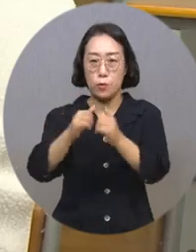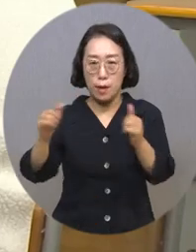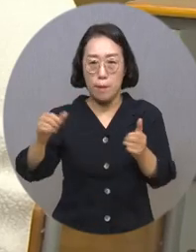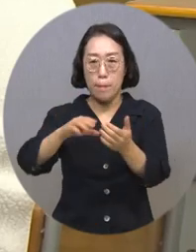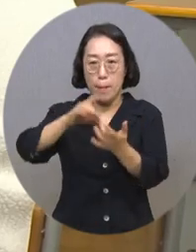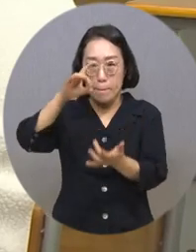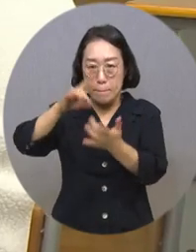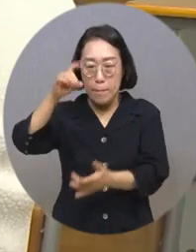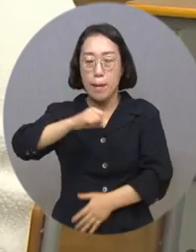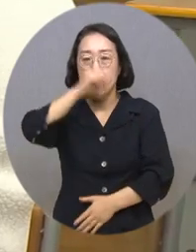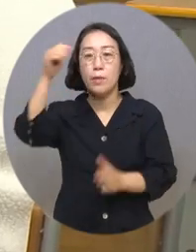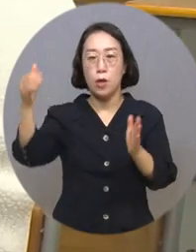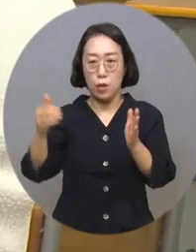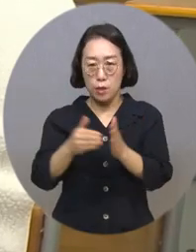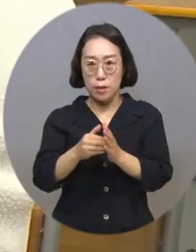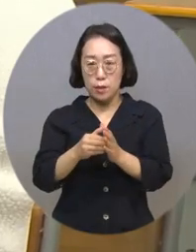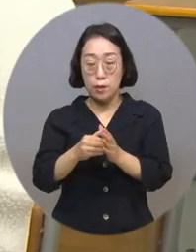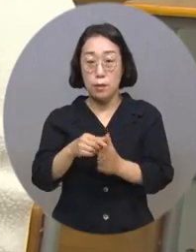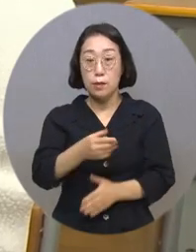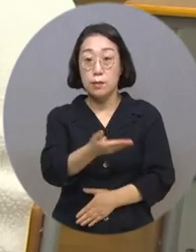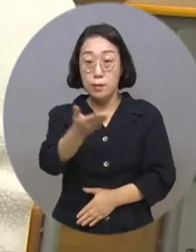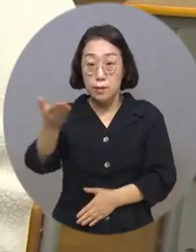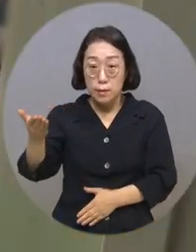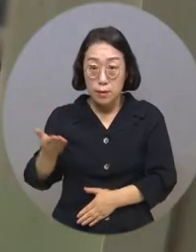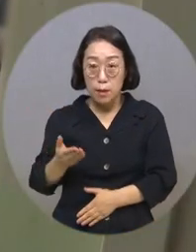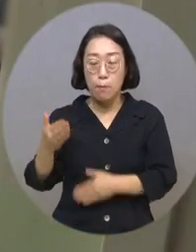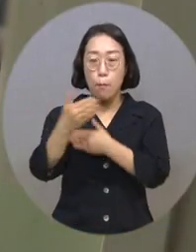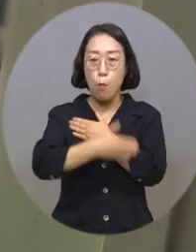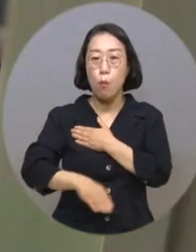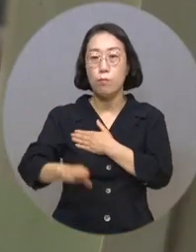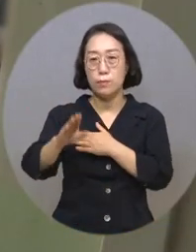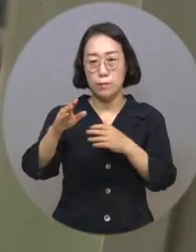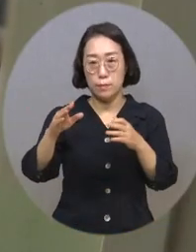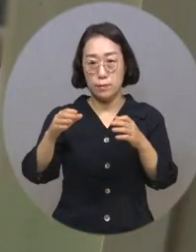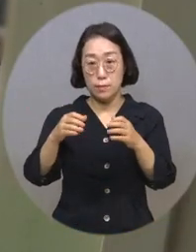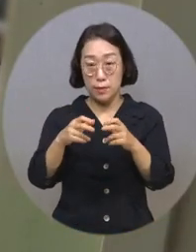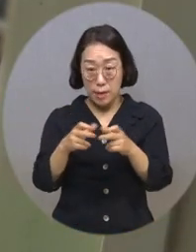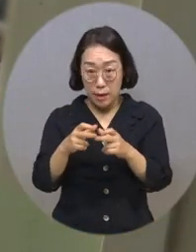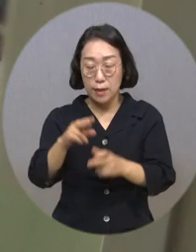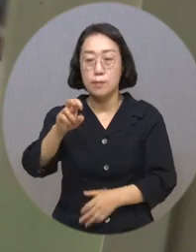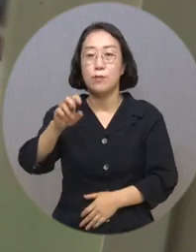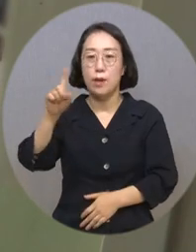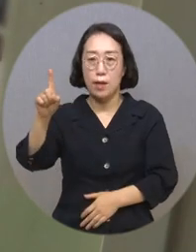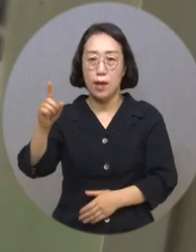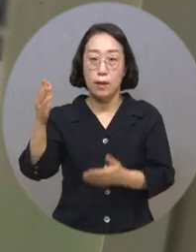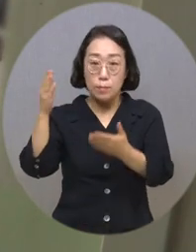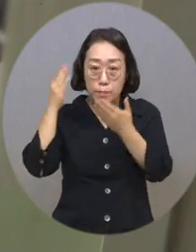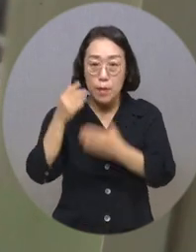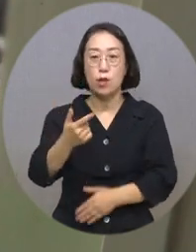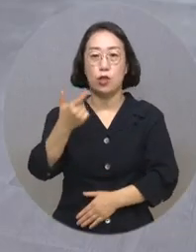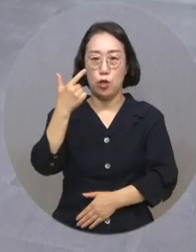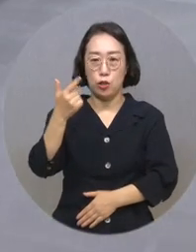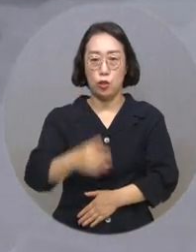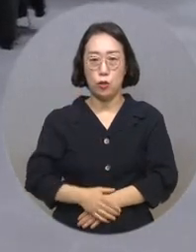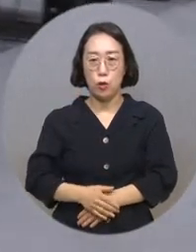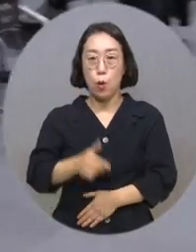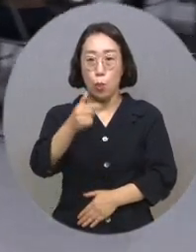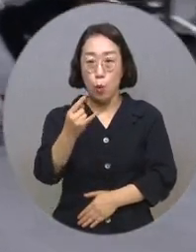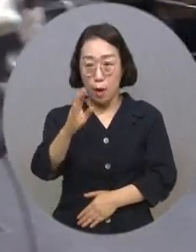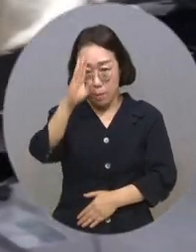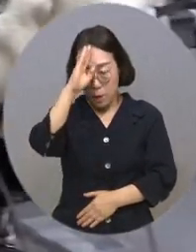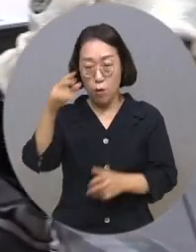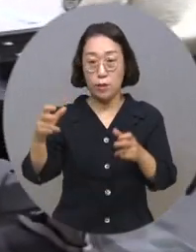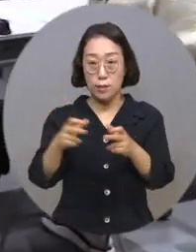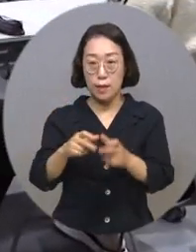합격했습니다 최종합격자는 지체 장애인이 21명으로 가장 많았고 청각장애인 6명 내 벽면 장의